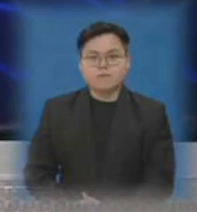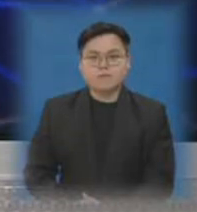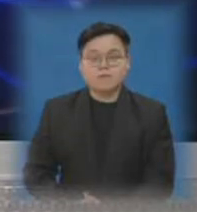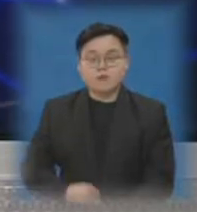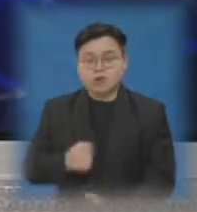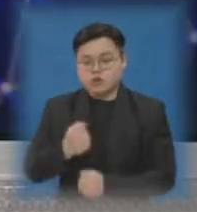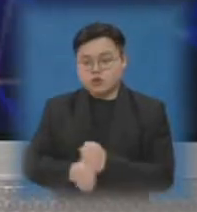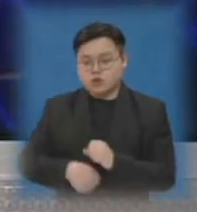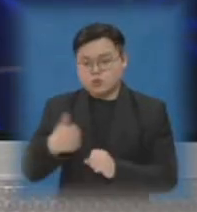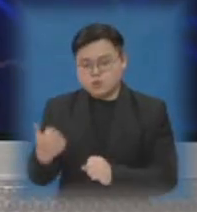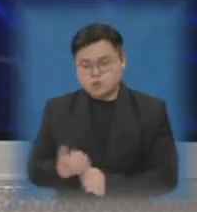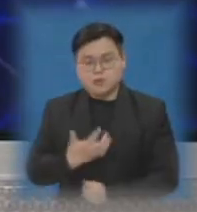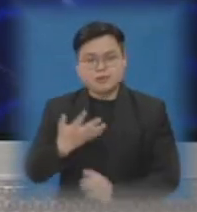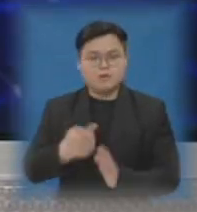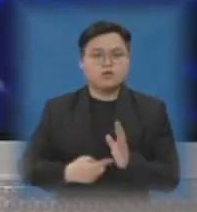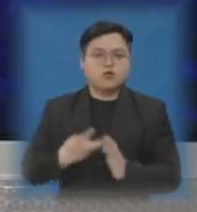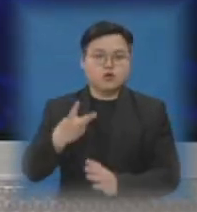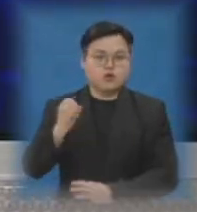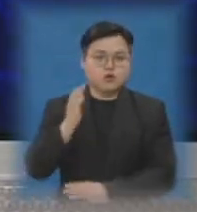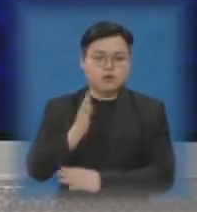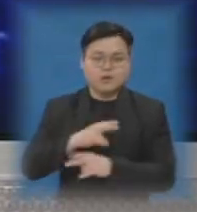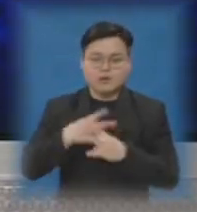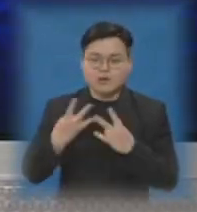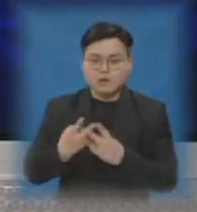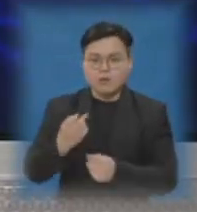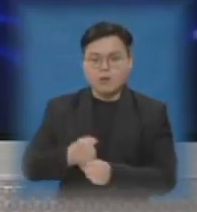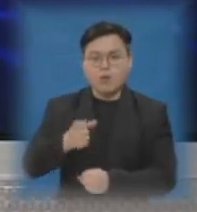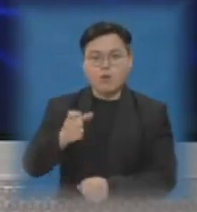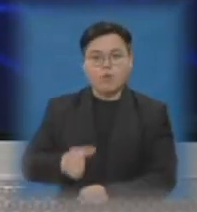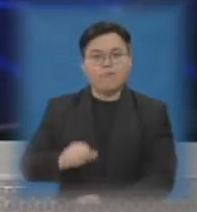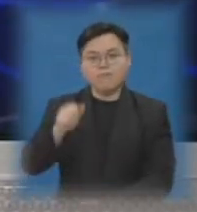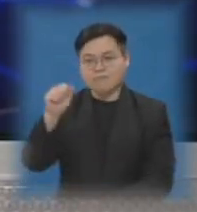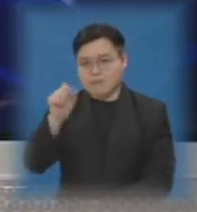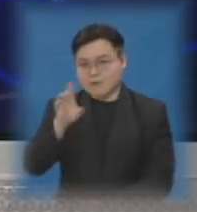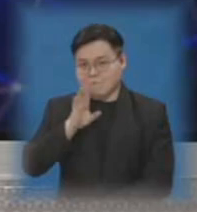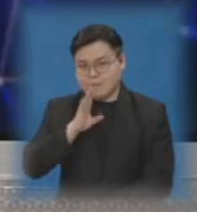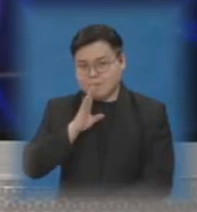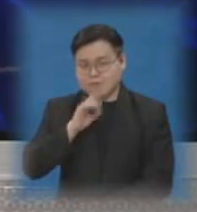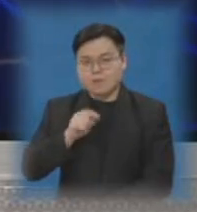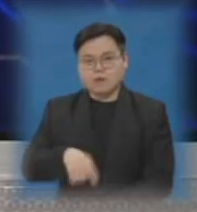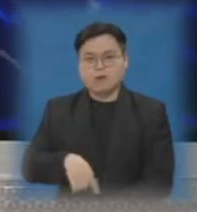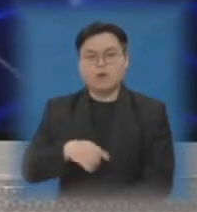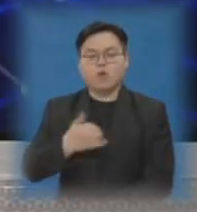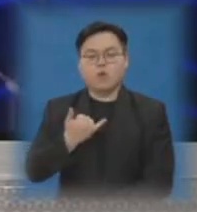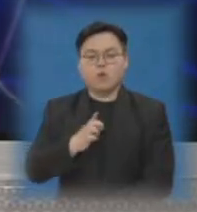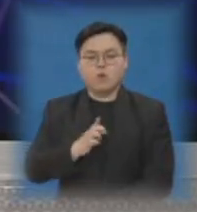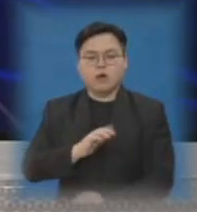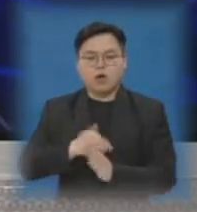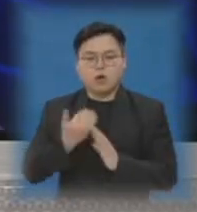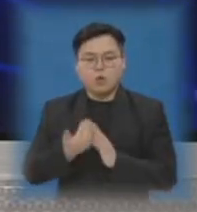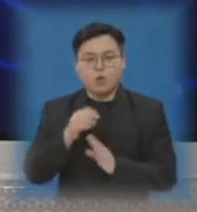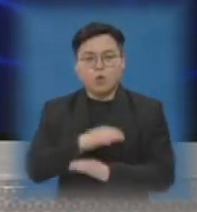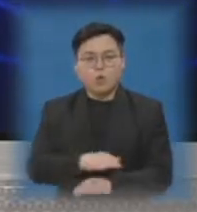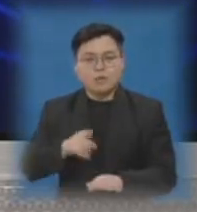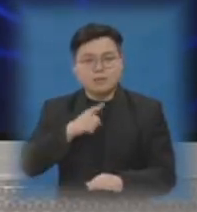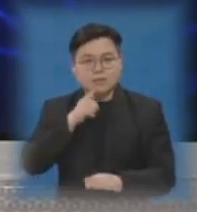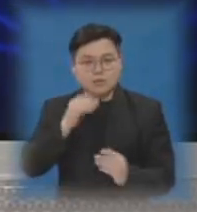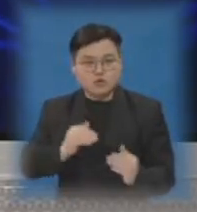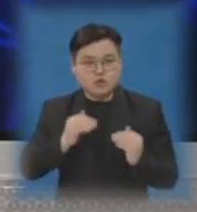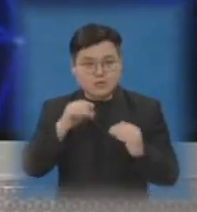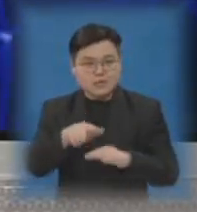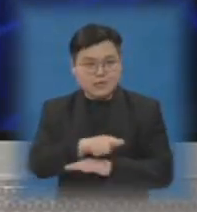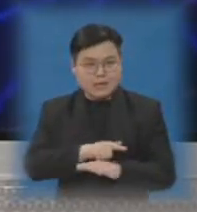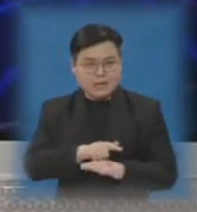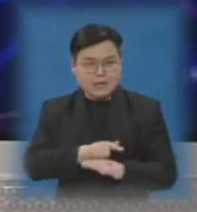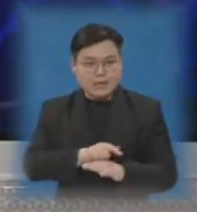Жил бүрийн 5-р сарын 20-ны өдөр нийгмийн ажилтны өдөр тохиодог. Энэ өдрийг өгтөн нийслэлийн гэр бүл хүүхэд залуучуудын хөгжлийн газраас нийгмийн инновац